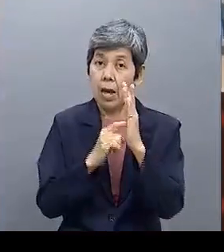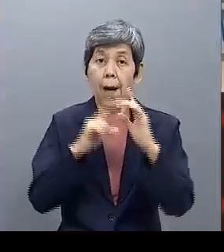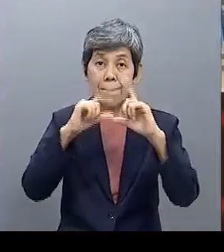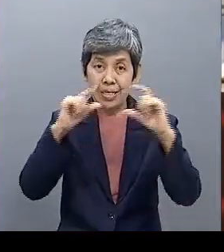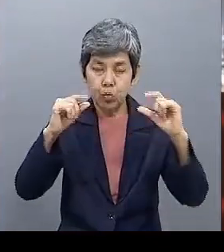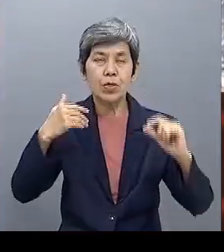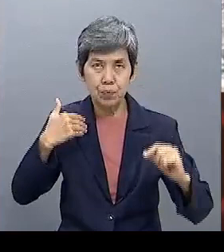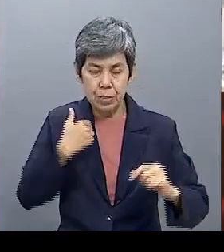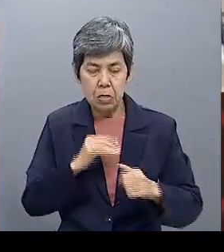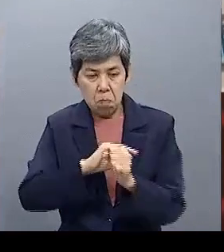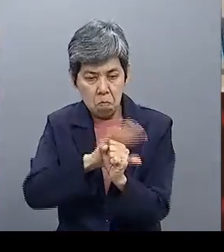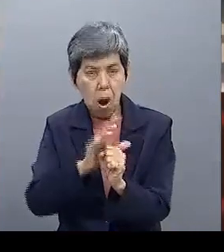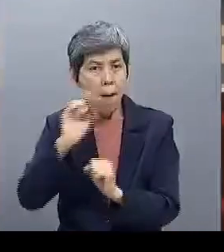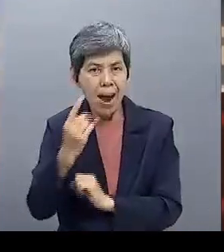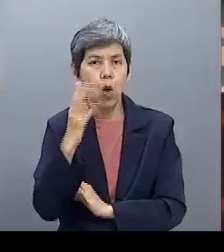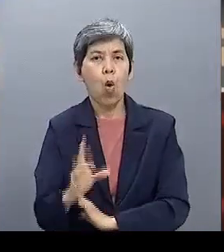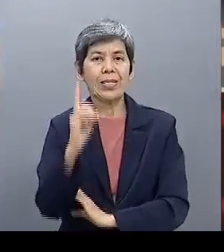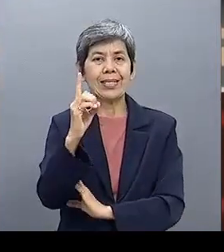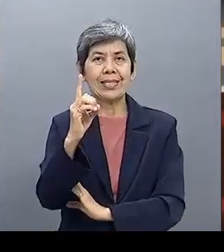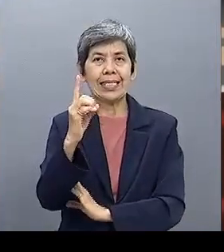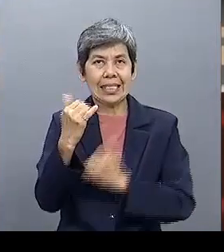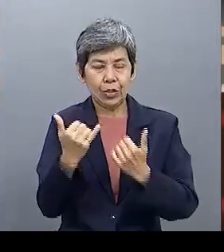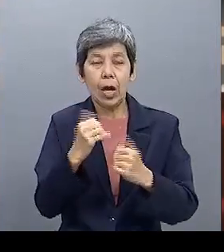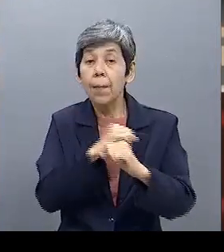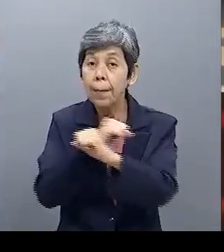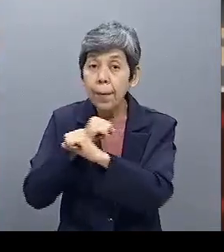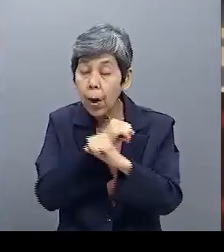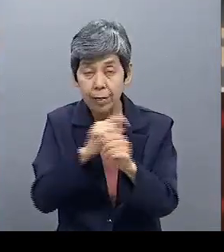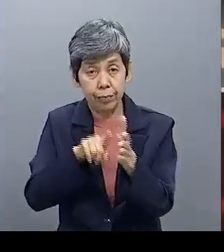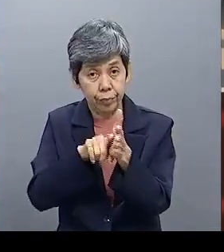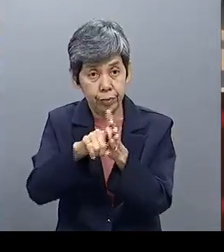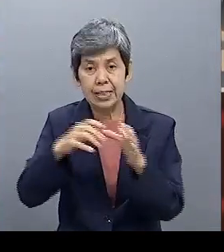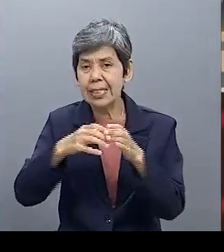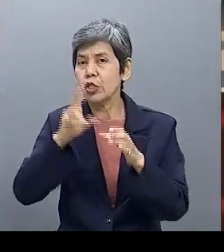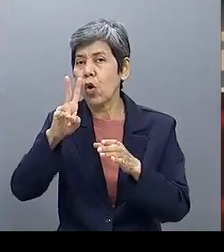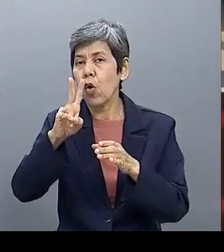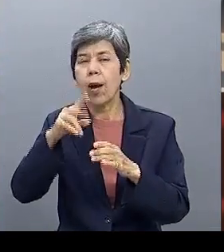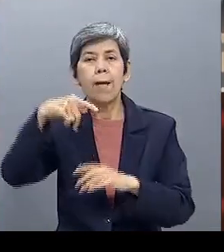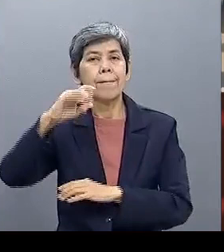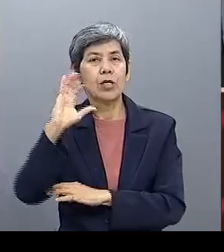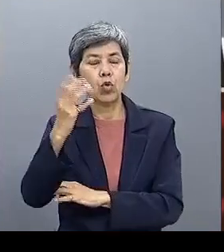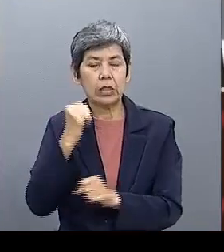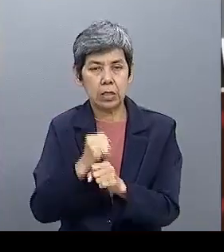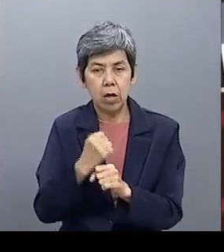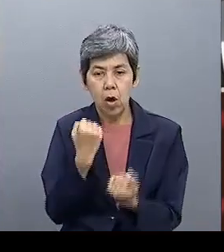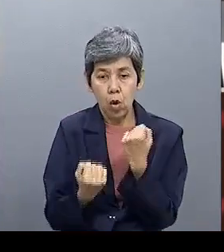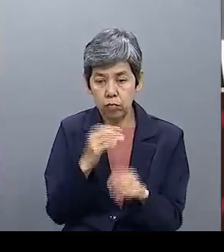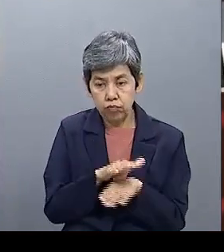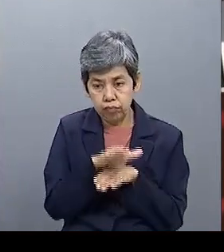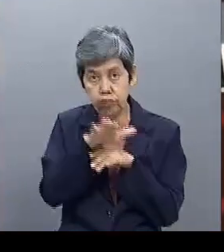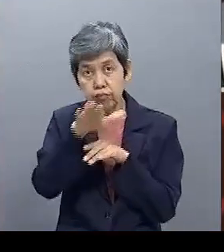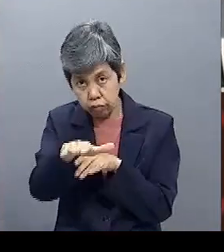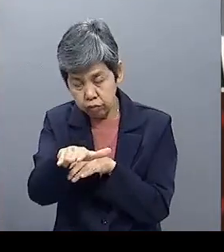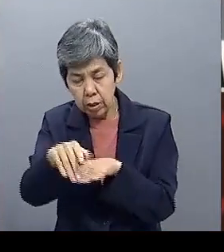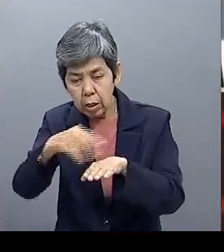เข้าไป 19ใหม่ 1คนเมื่อวานนี้สำนักงานป้องกันควบคุมโรคที่ 2พิษณุโลกส่งรถเก็บตัวอย่างชีวนิรภัยพระ